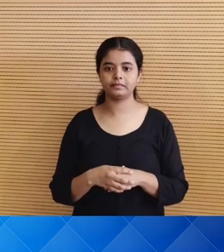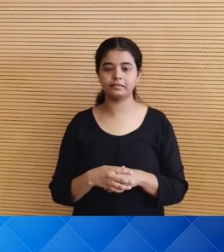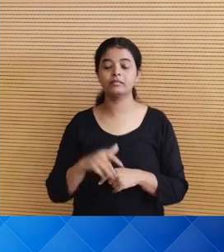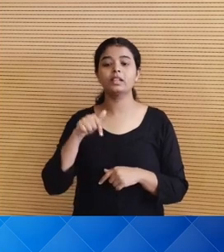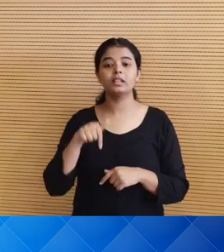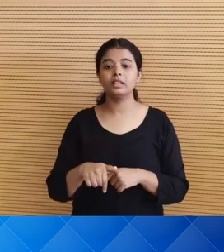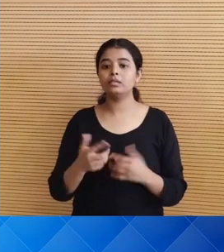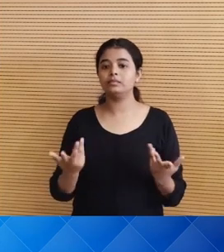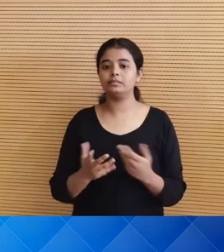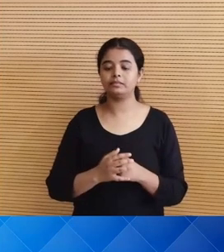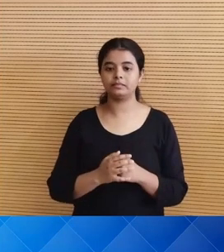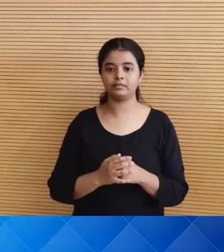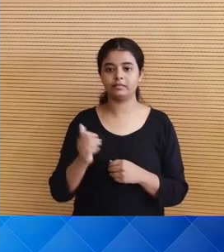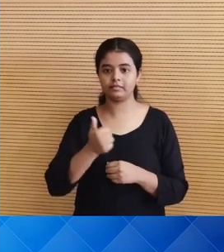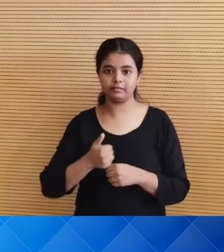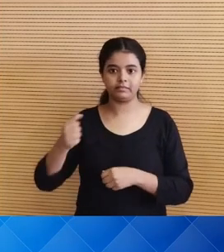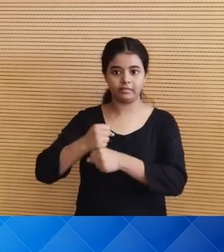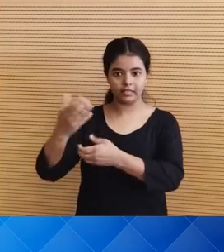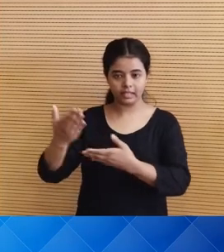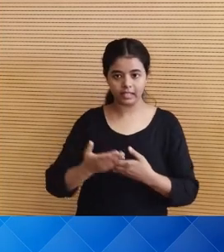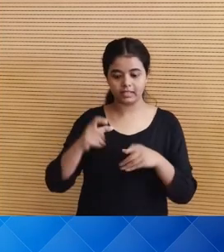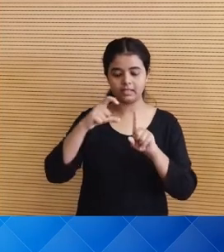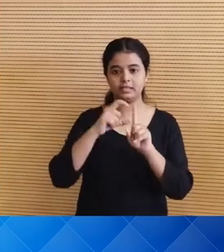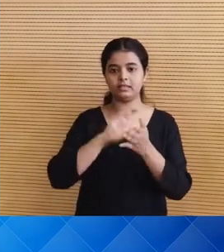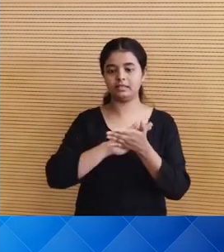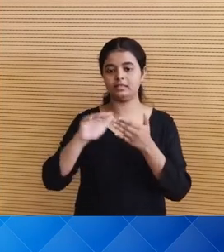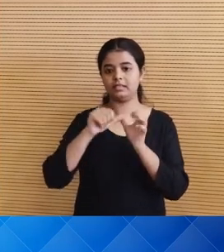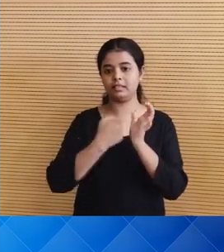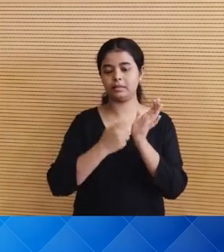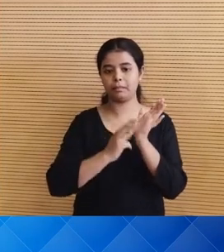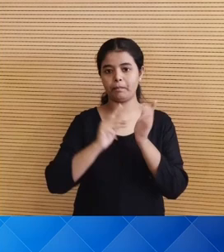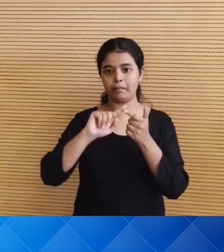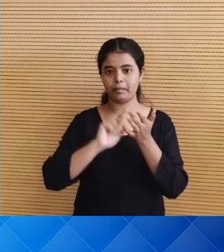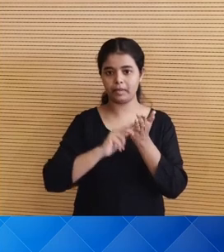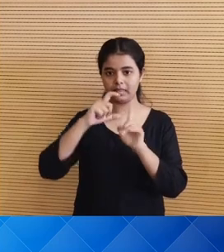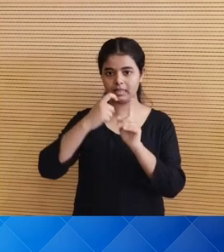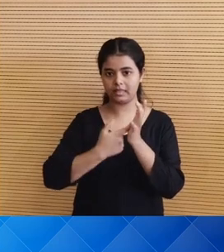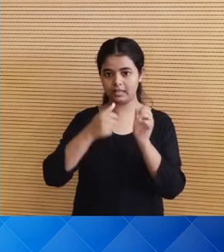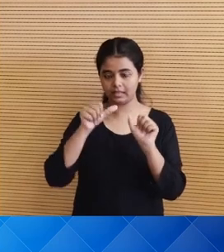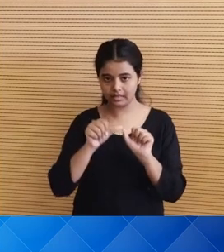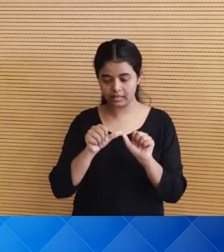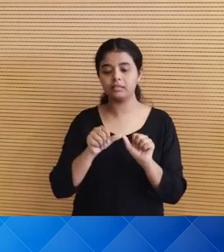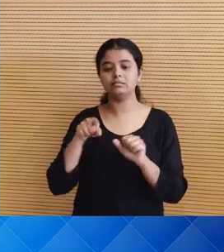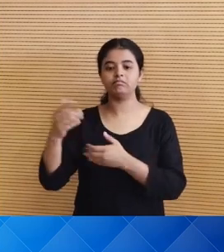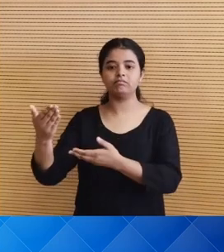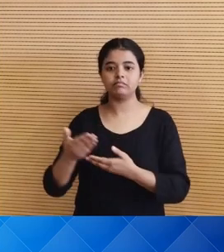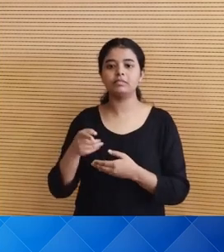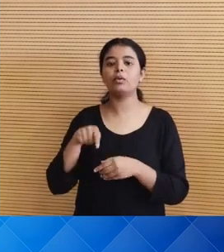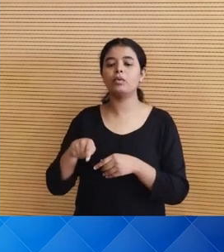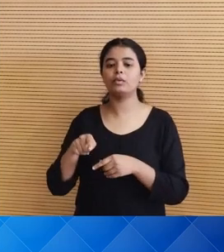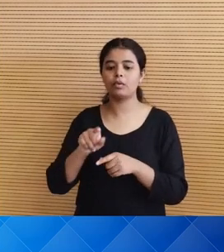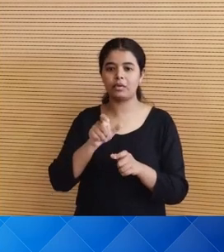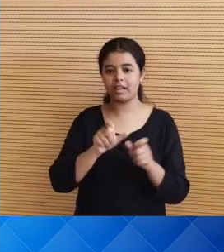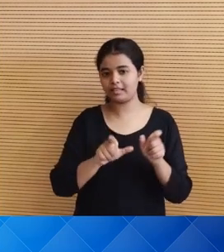अब मैं हमारे मुख्य अतिथि महोदय आदरणीय श्री धर्मेंद्र प्रधान जी एवं सभी सम्मानित अतिथियों से निवेदन करूंगा कि आप सभी दीप प्रज्वलित कर आज के कार्यक्रम